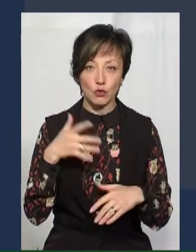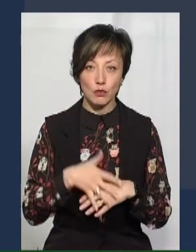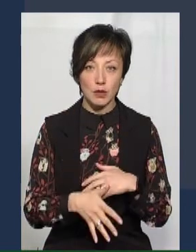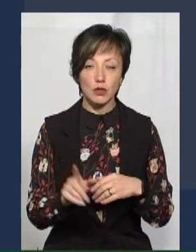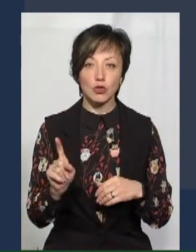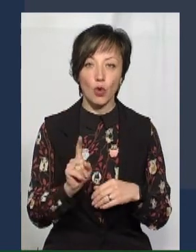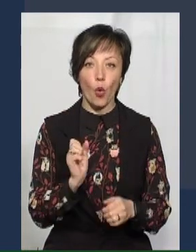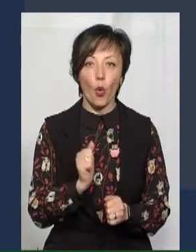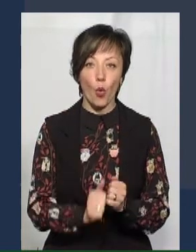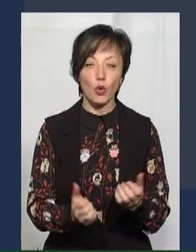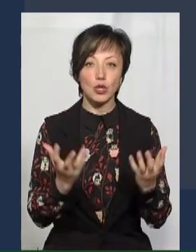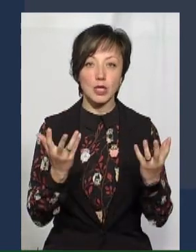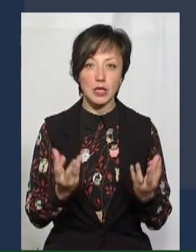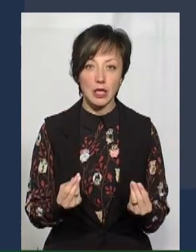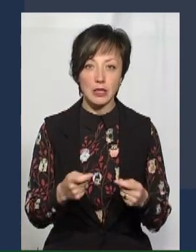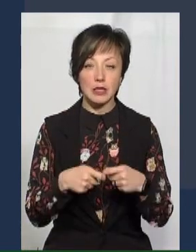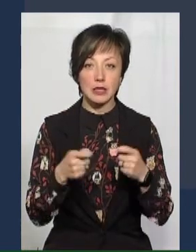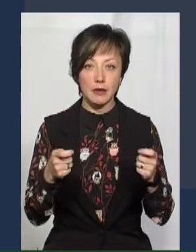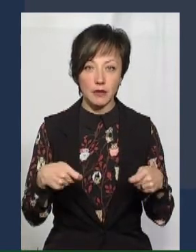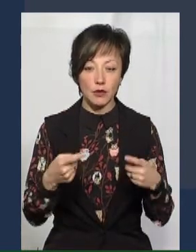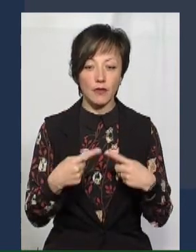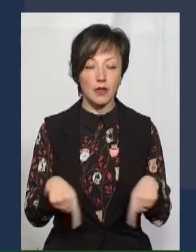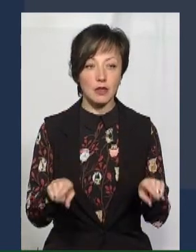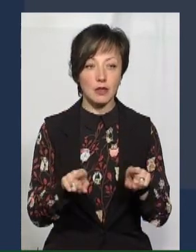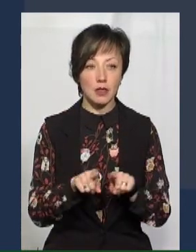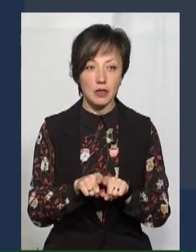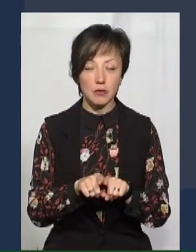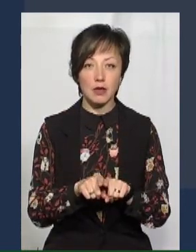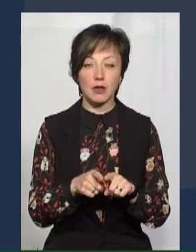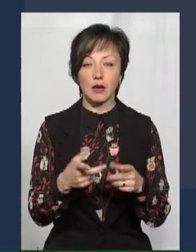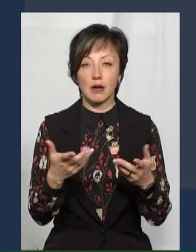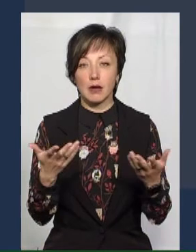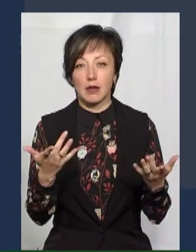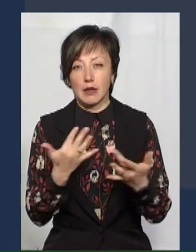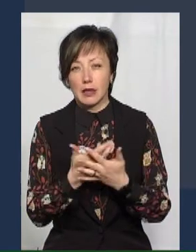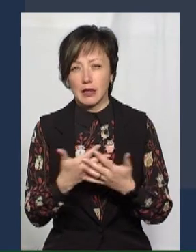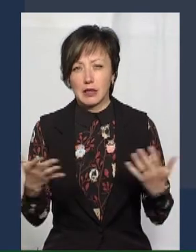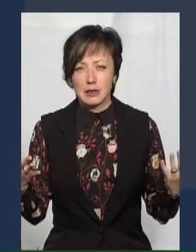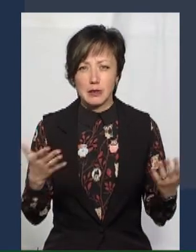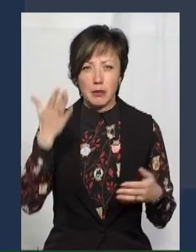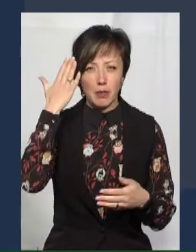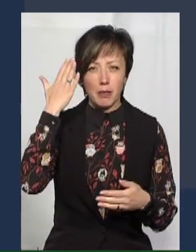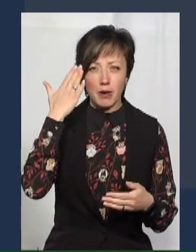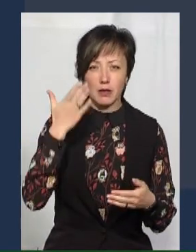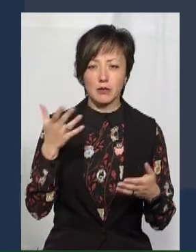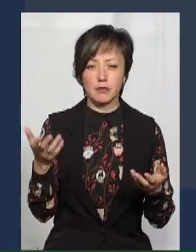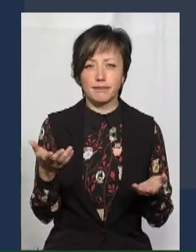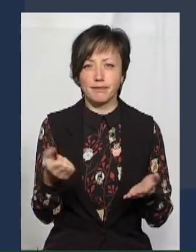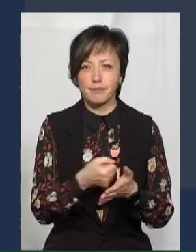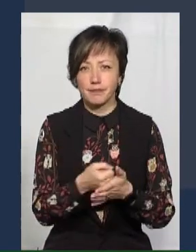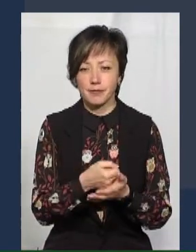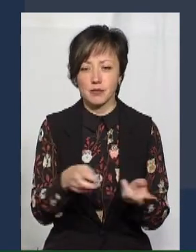що кожен день мені, як завідуючому відділенням, правдами і неправдами, там приходиться